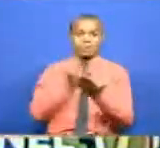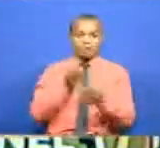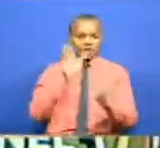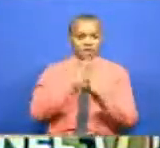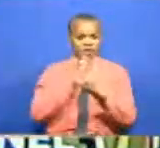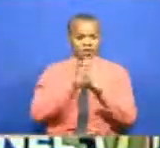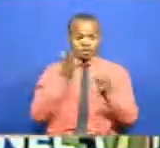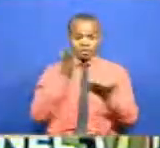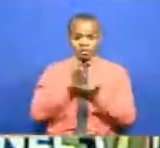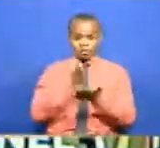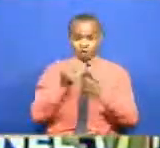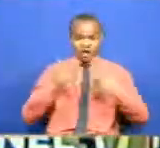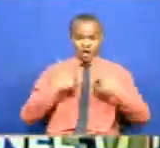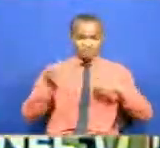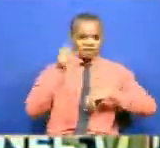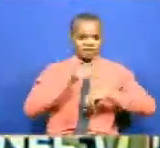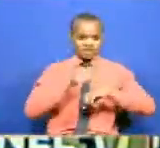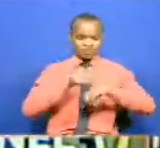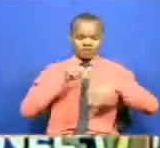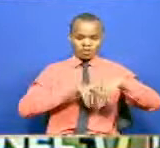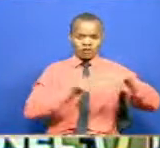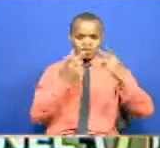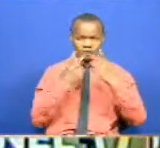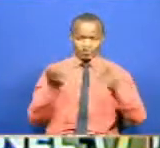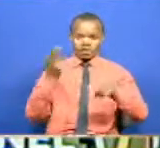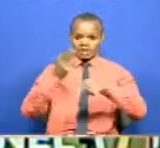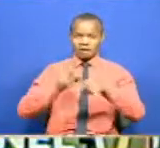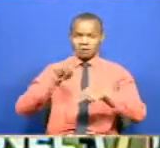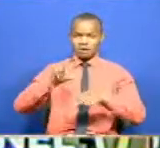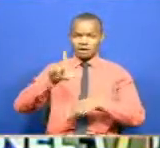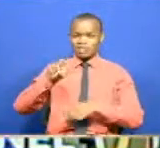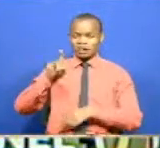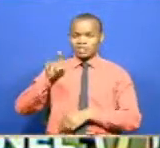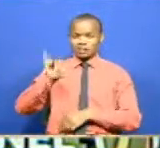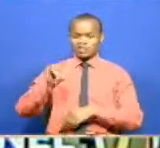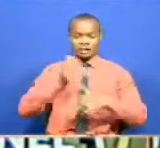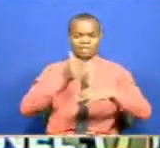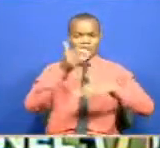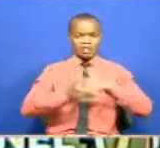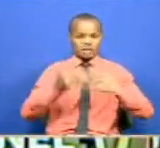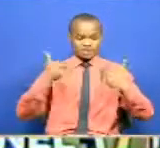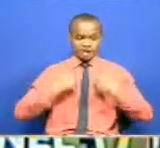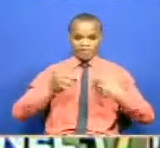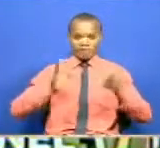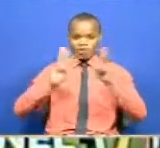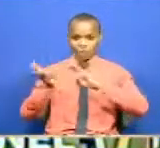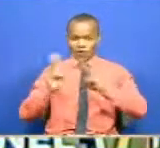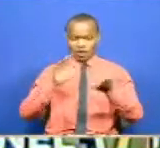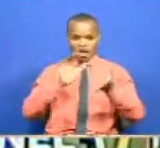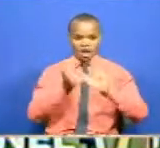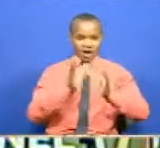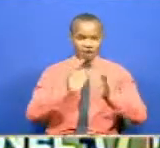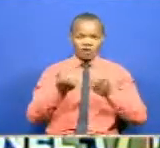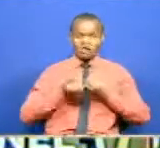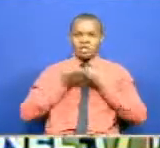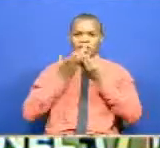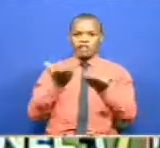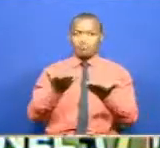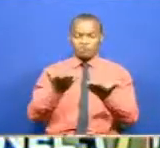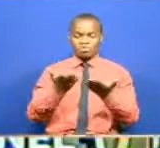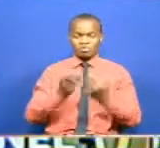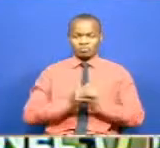kutenga muda wako na kutazama. Mimi naitwa Gladys Mungai na kuacha na mwenzangu Maria Mbo akujuze taarifa za hali ya